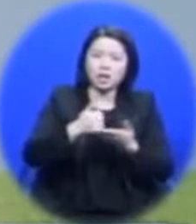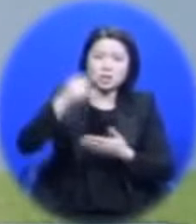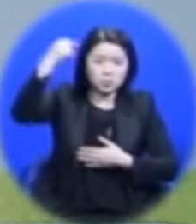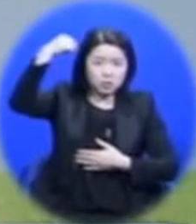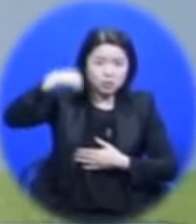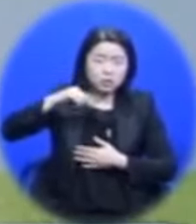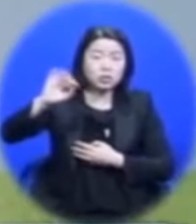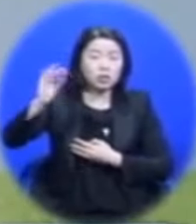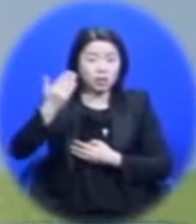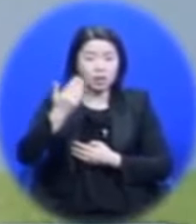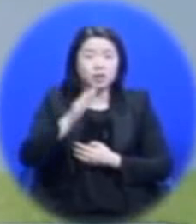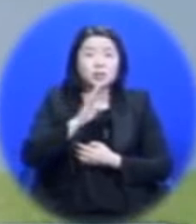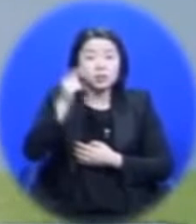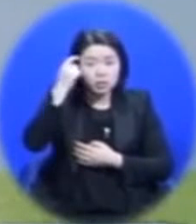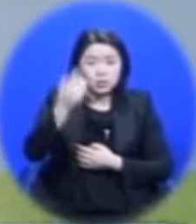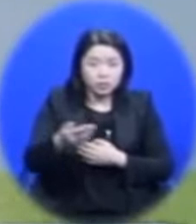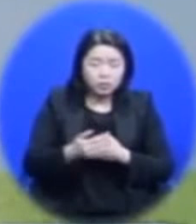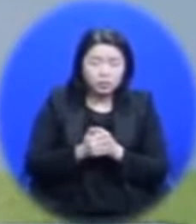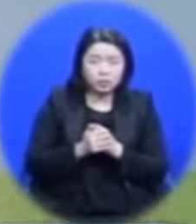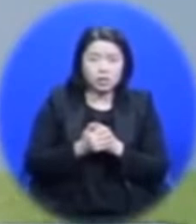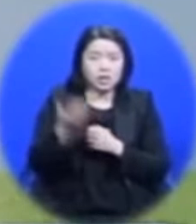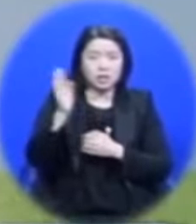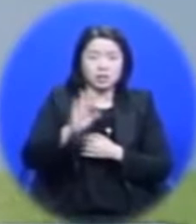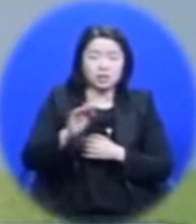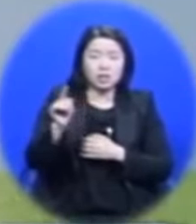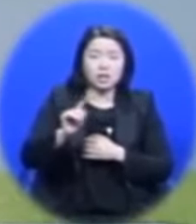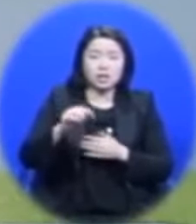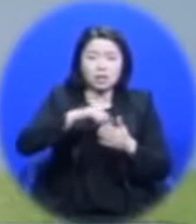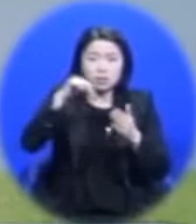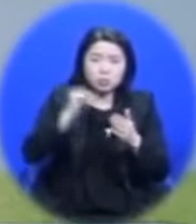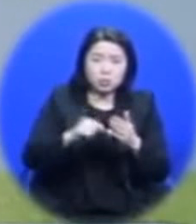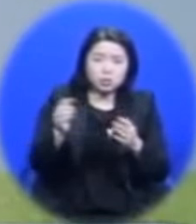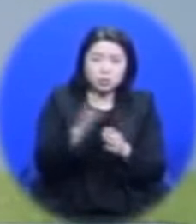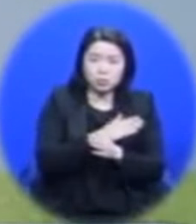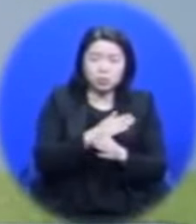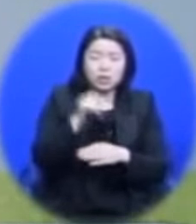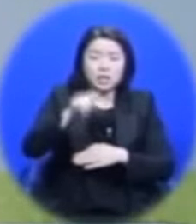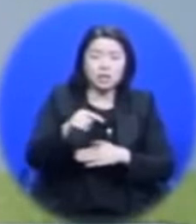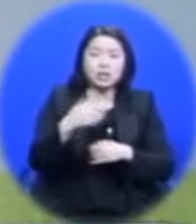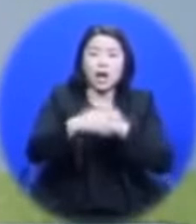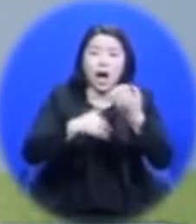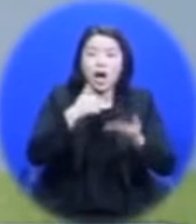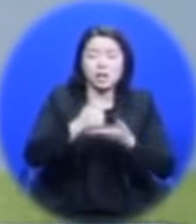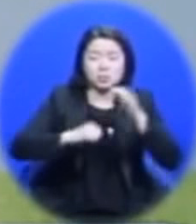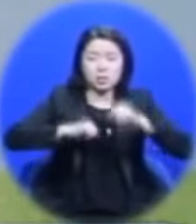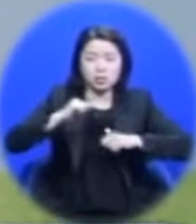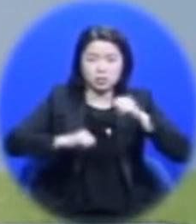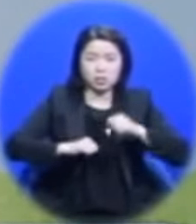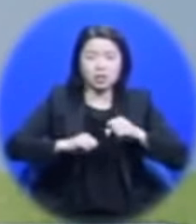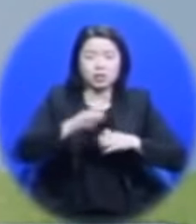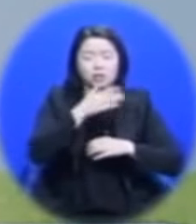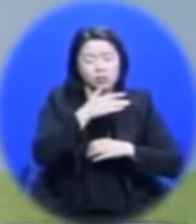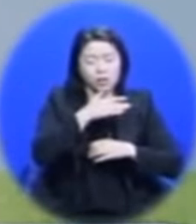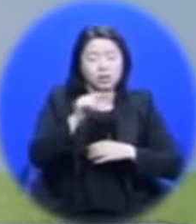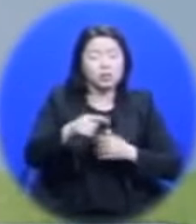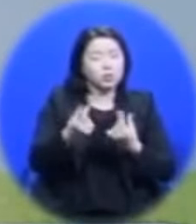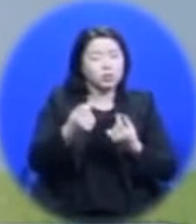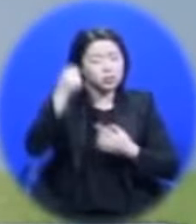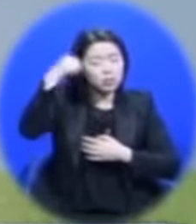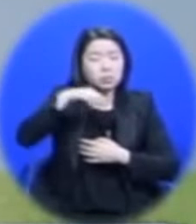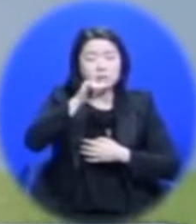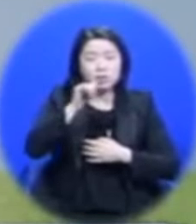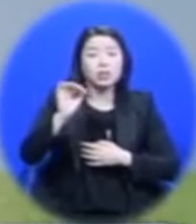느껴지게 돼야 되잖아요. 뭔가 제 속에서부터 이건 하나님의 역사구나 이런 게 뭐 있어야 되잖아요.